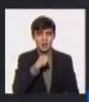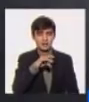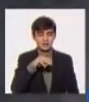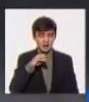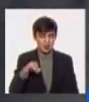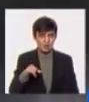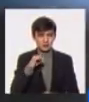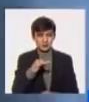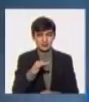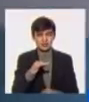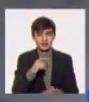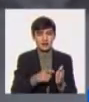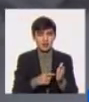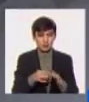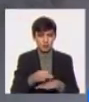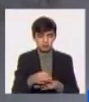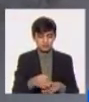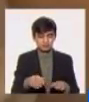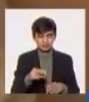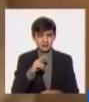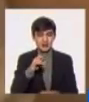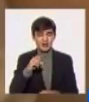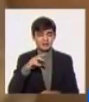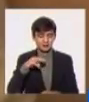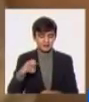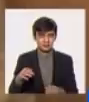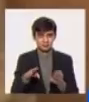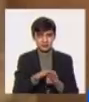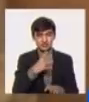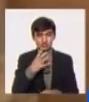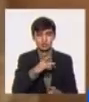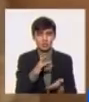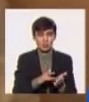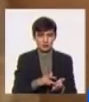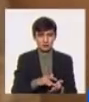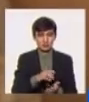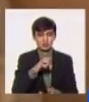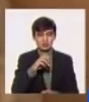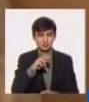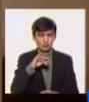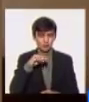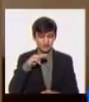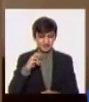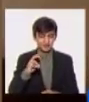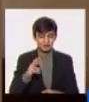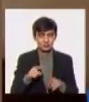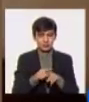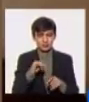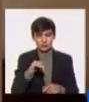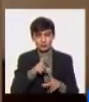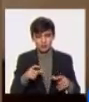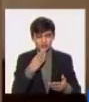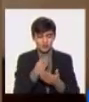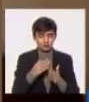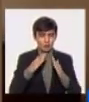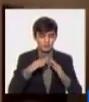единая карантинная зона в Карагандинской области. В нее вошли Караганды и 4 города-спутника. Людей призывают не покидать свои